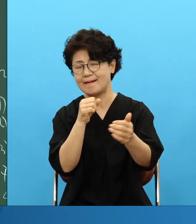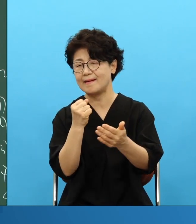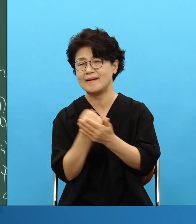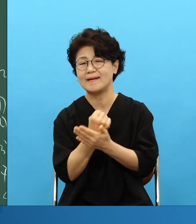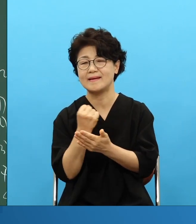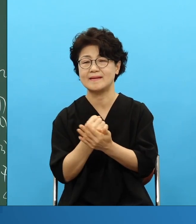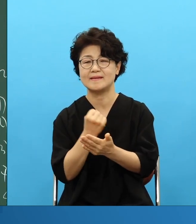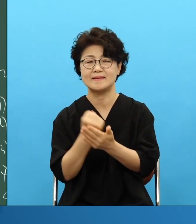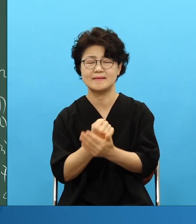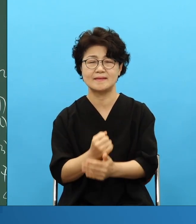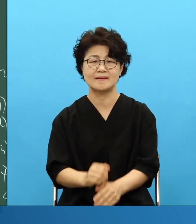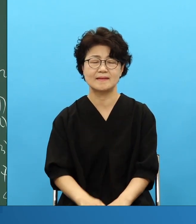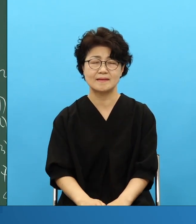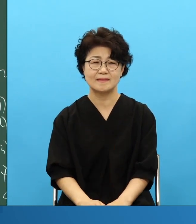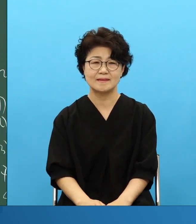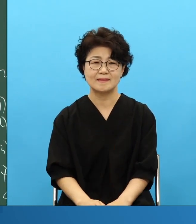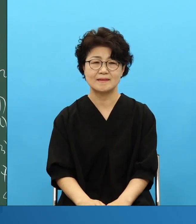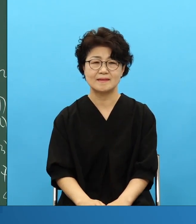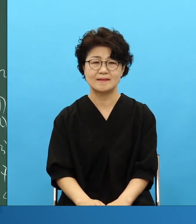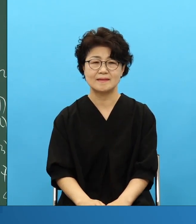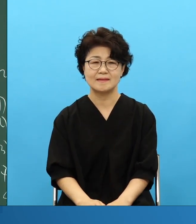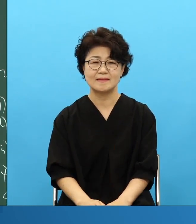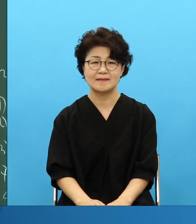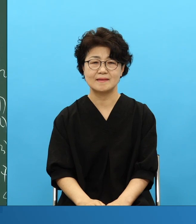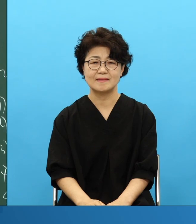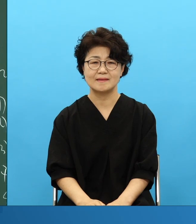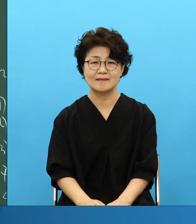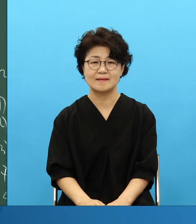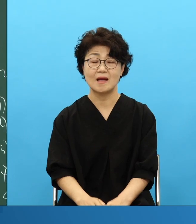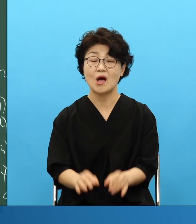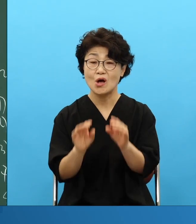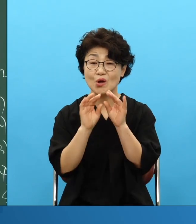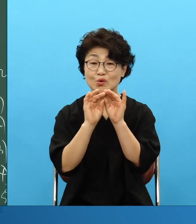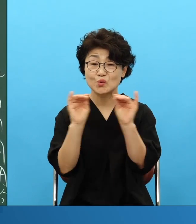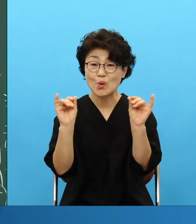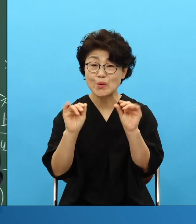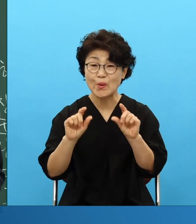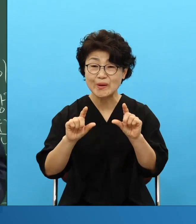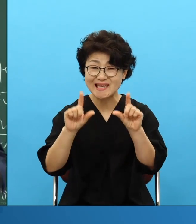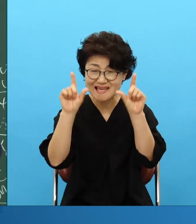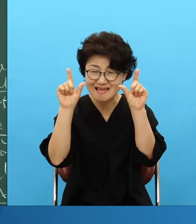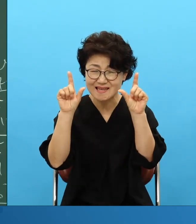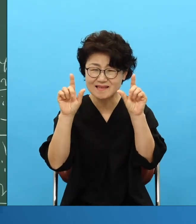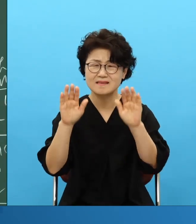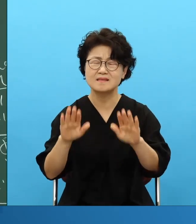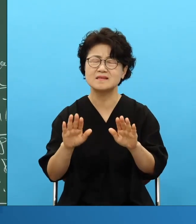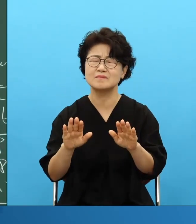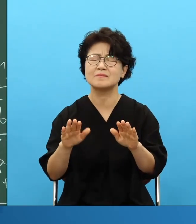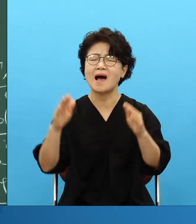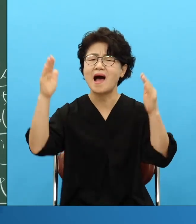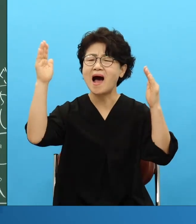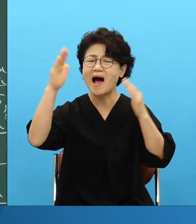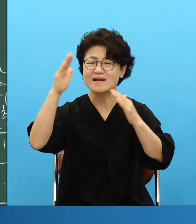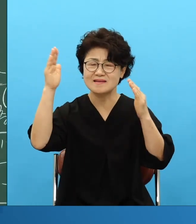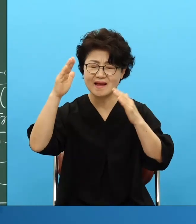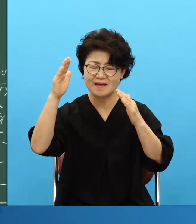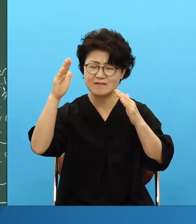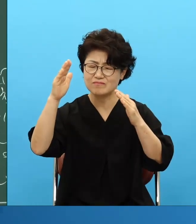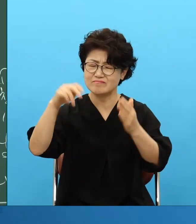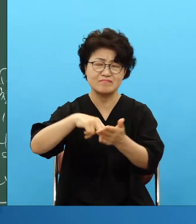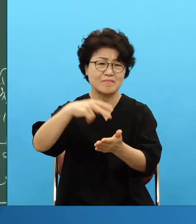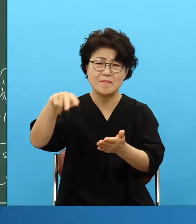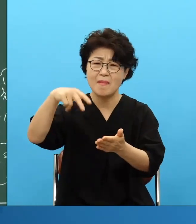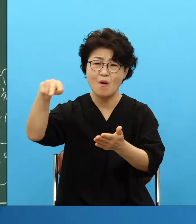him. 뭐를 잘할 게 뭐 있습니까? 그냥 토요일날 아이들 전부 흔들리고 있어요. 걔들 불러서 따뜻하게 얘기해주고